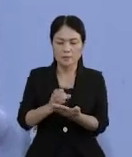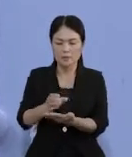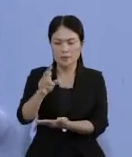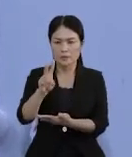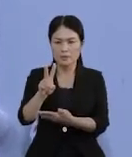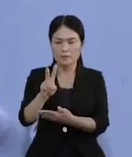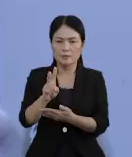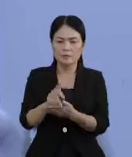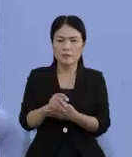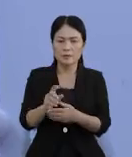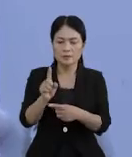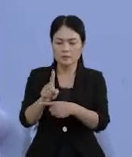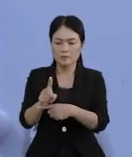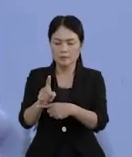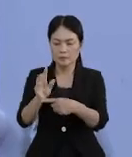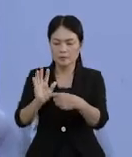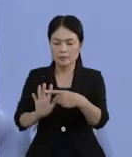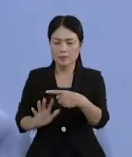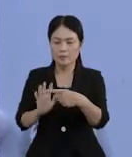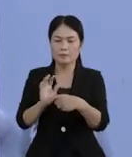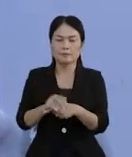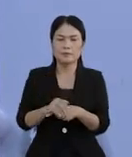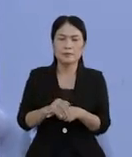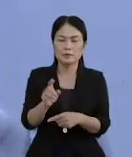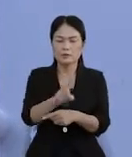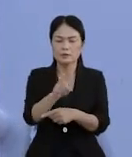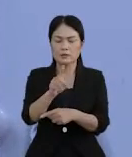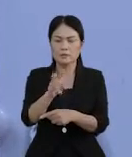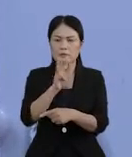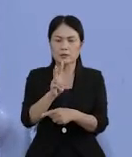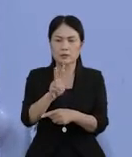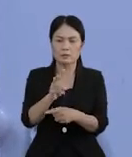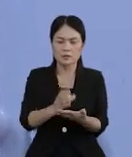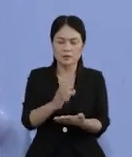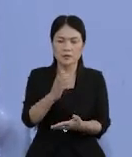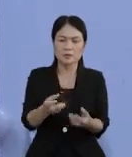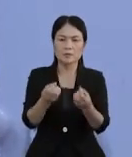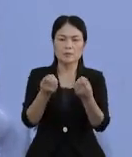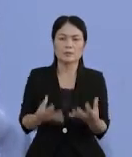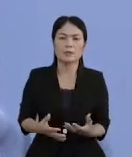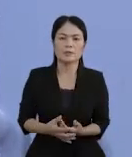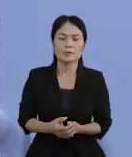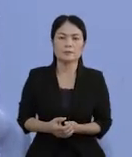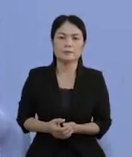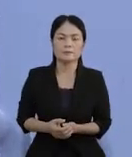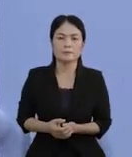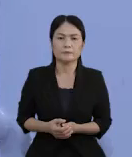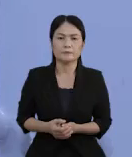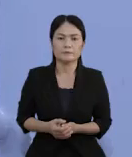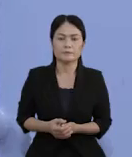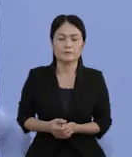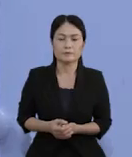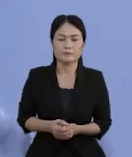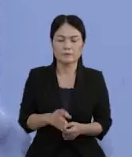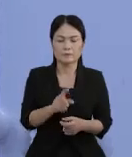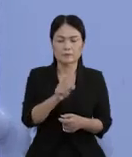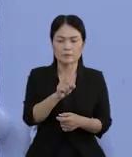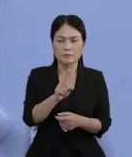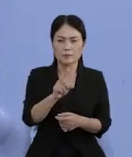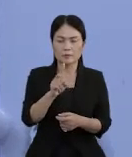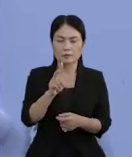tí pí miền mũi phía pram chẳng ta tức tiền pi còn bóng nóng miền bọn màn chà mũi